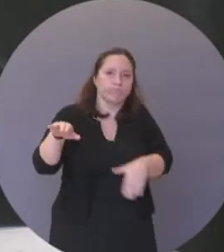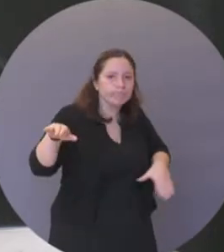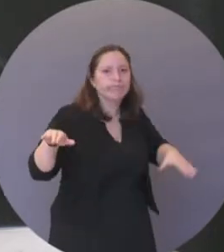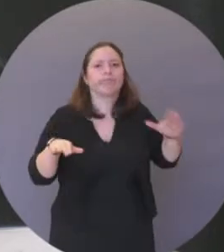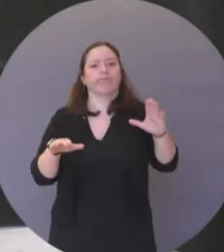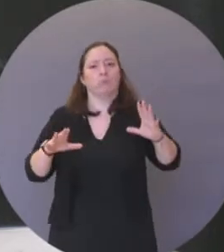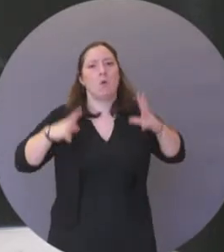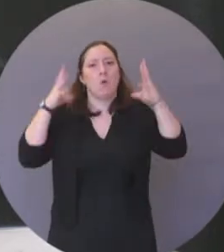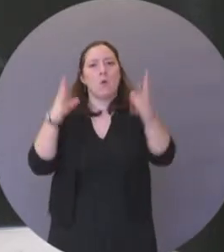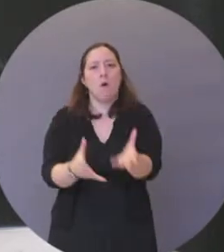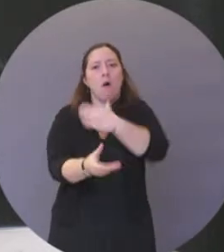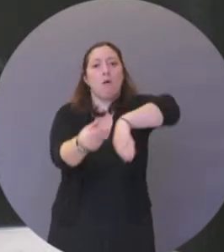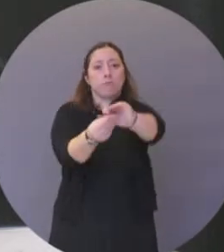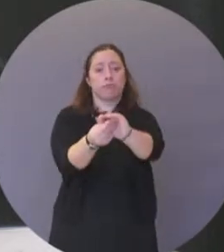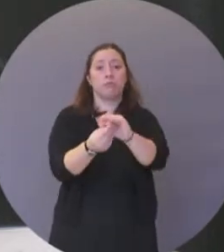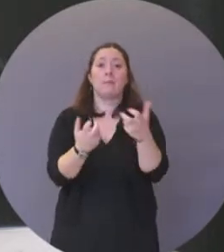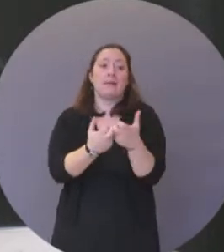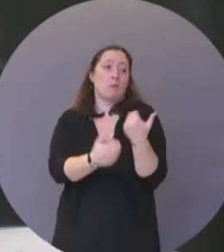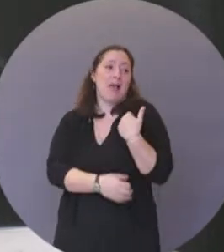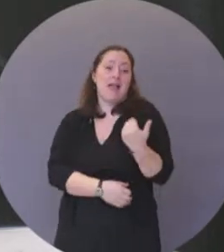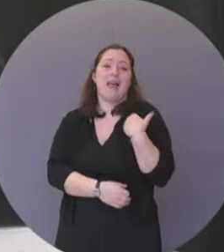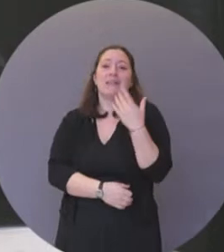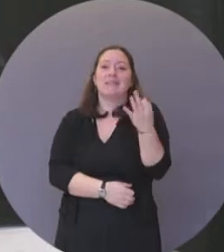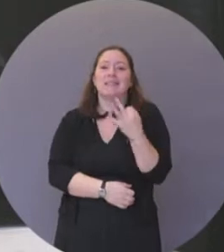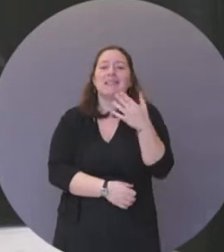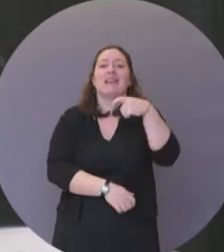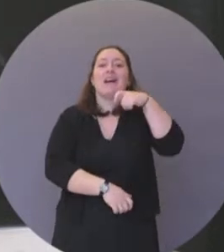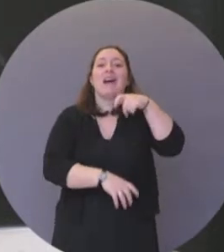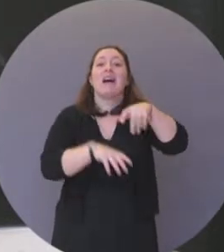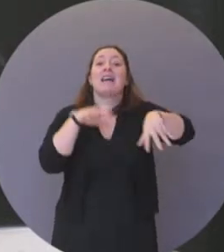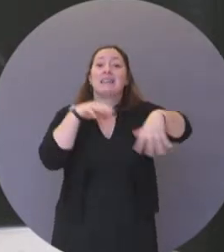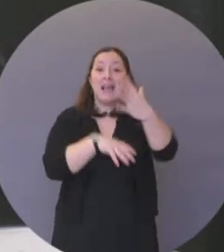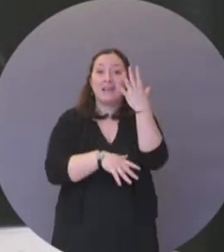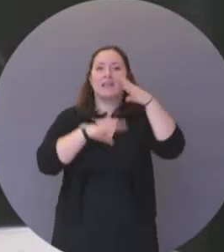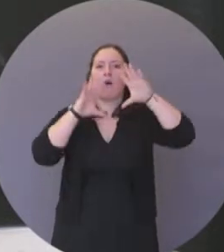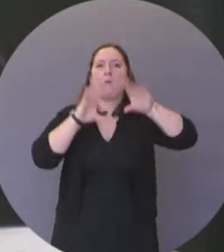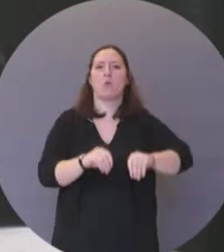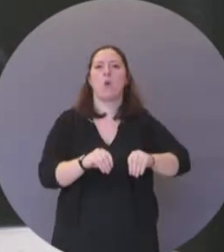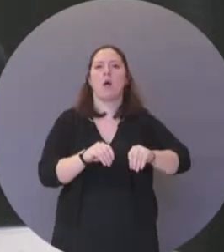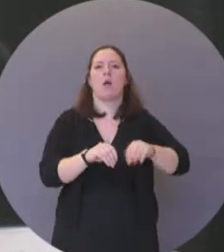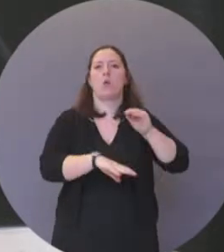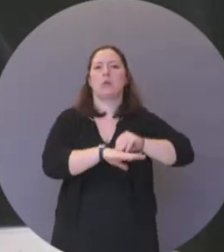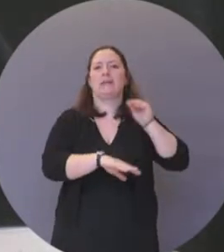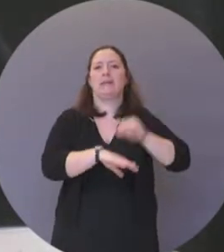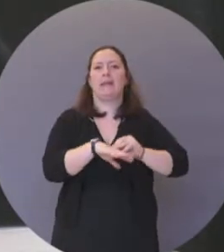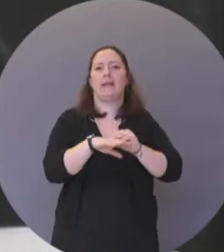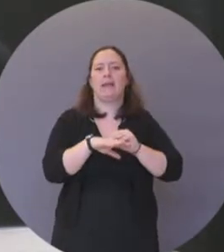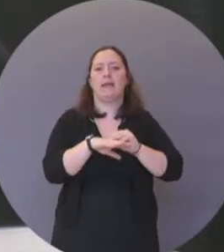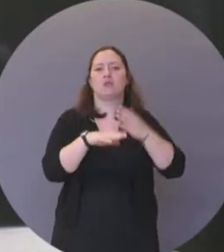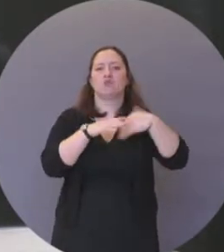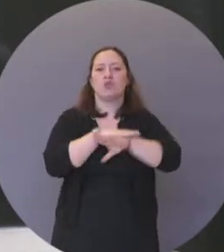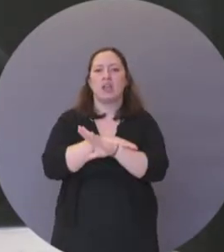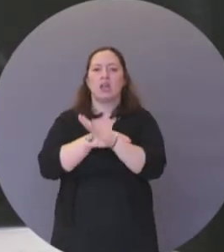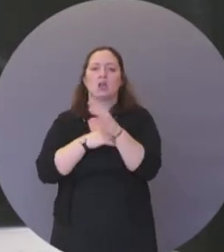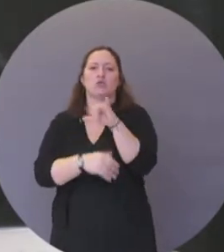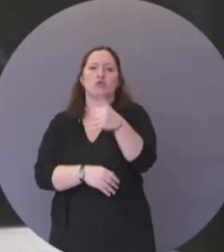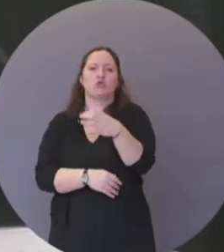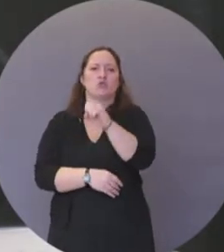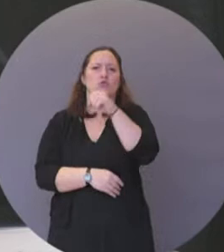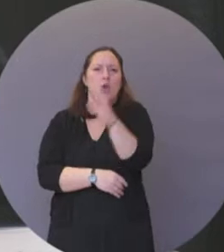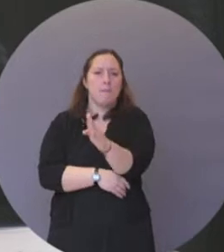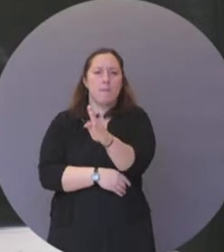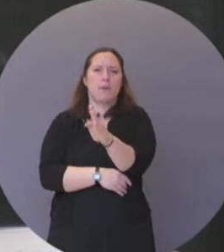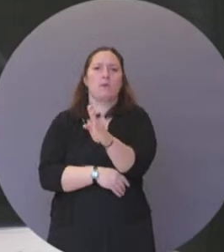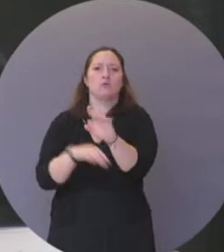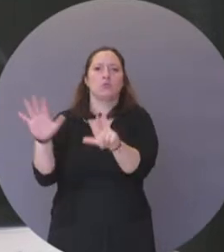récente des 15 emplois conseillés à travers job 76 ces 15 c'est